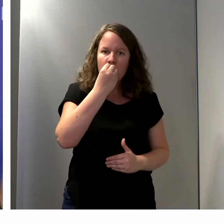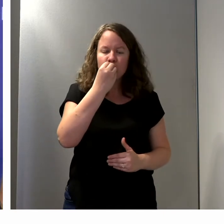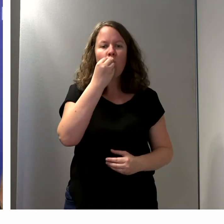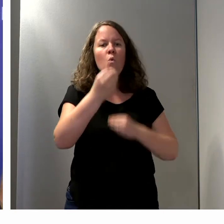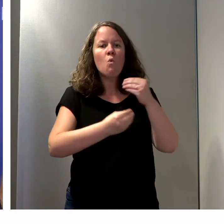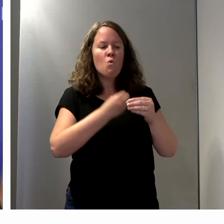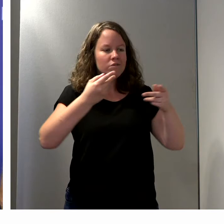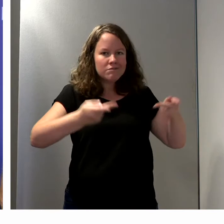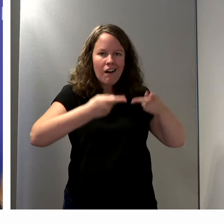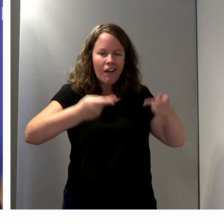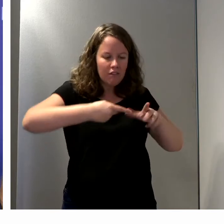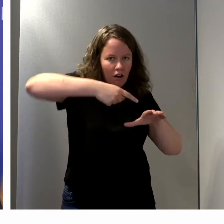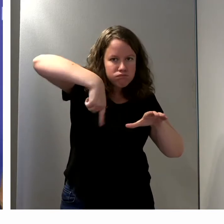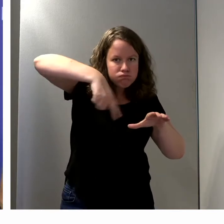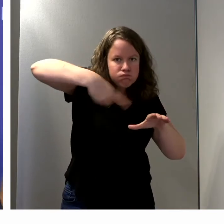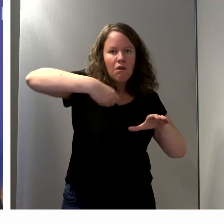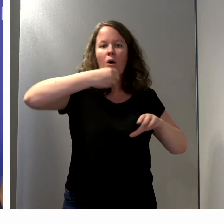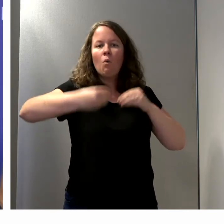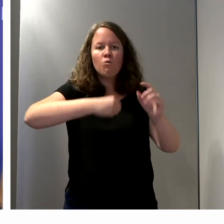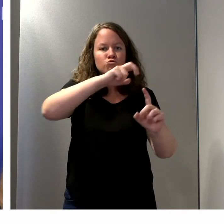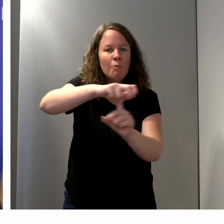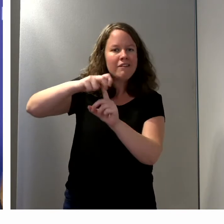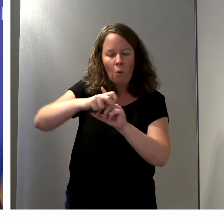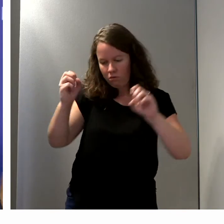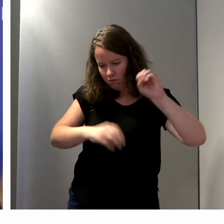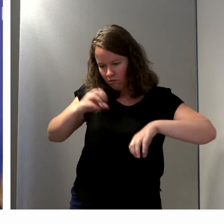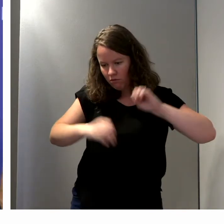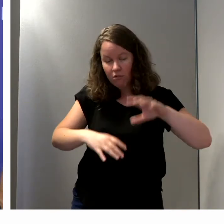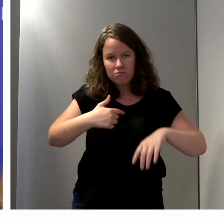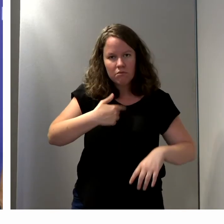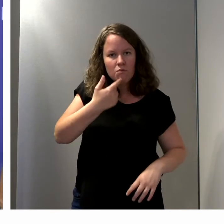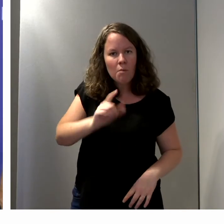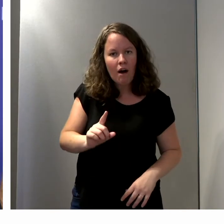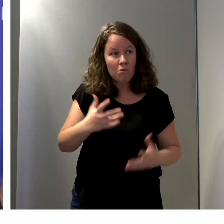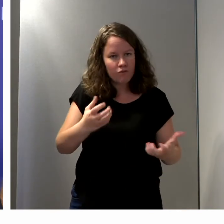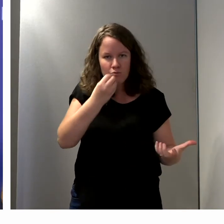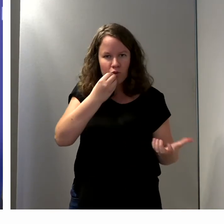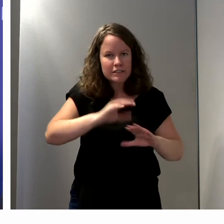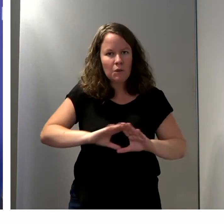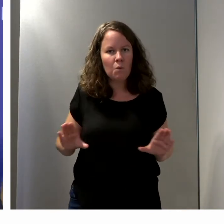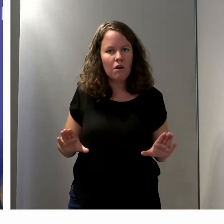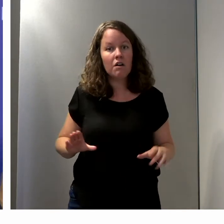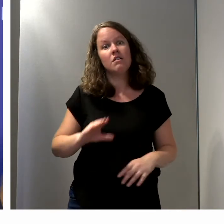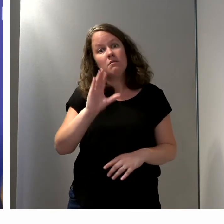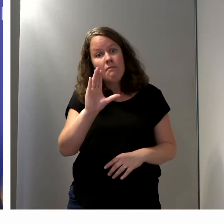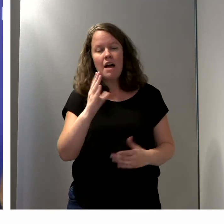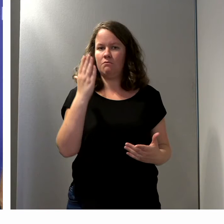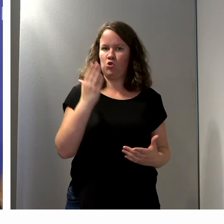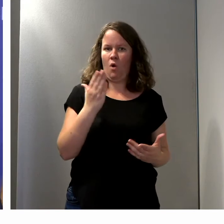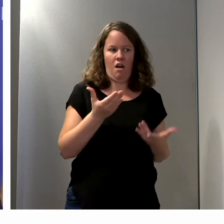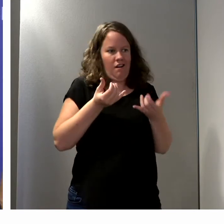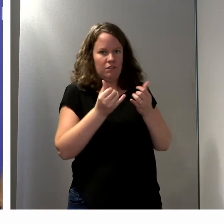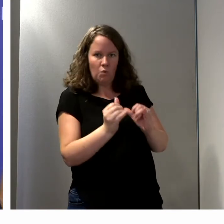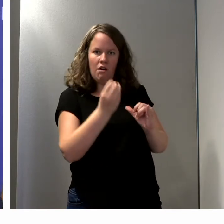des champignons et à tout ce travail. Néanmoins, je sais ce dont j'ai besoin. J'ai besoin d'un repas satisfaisant qui va me nourrir, qui va me donner